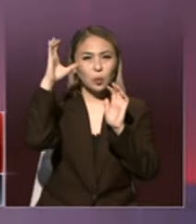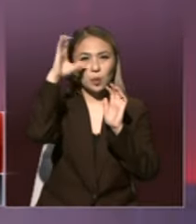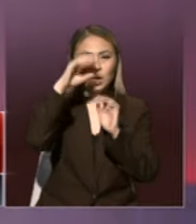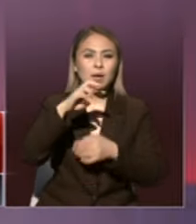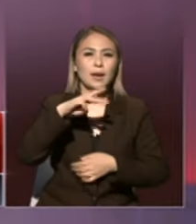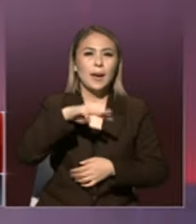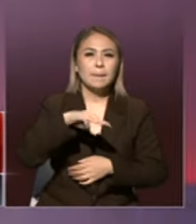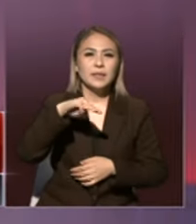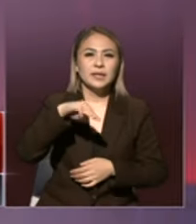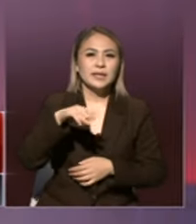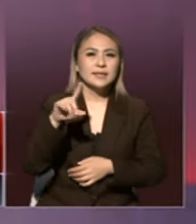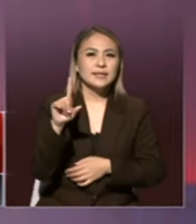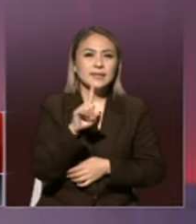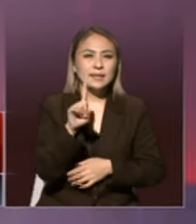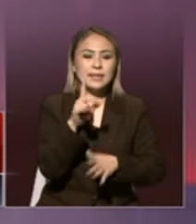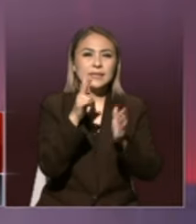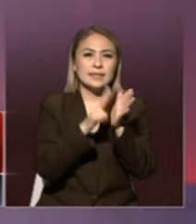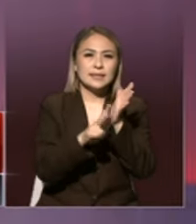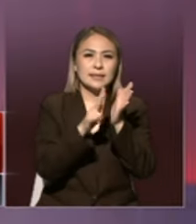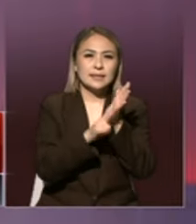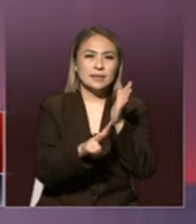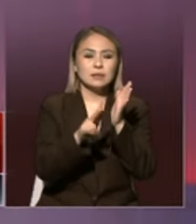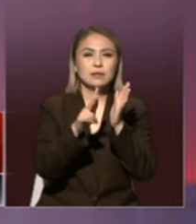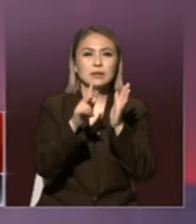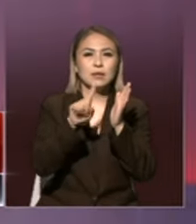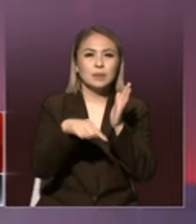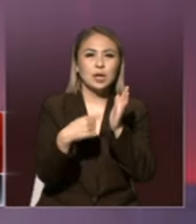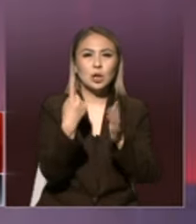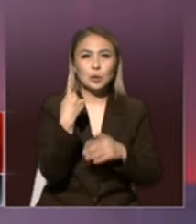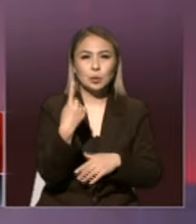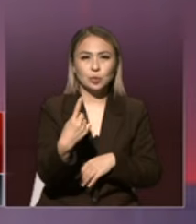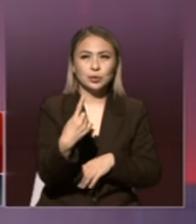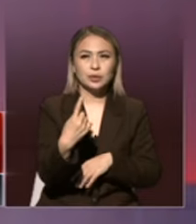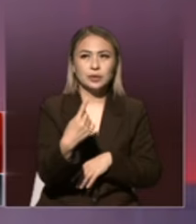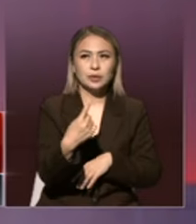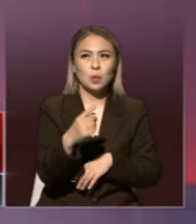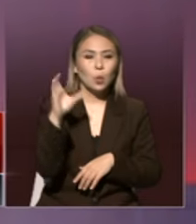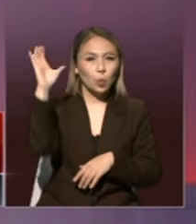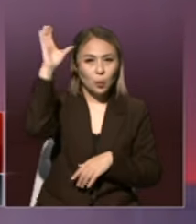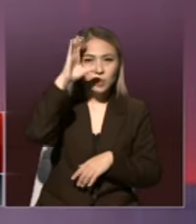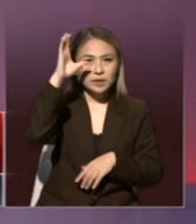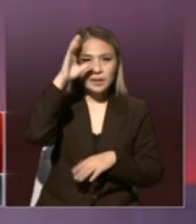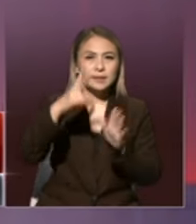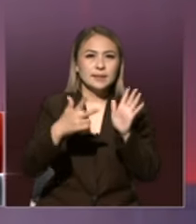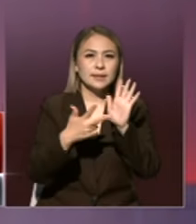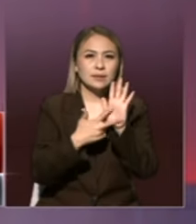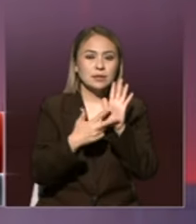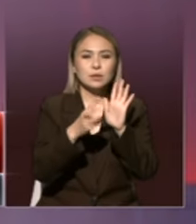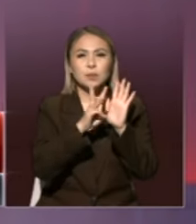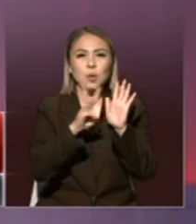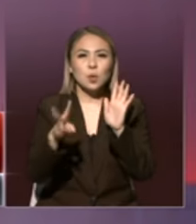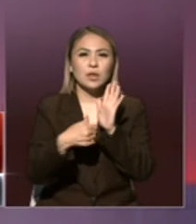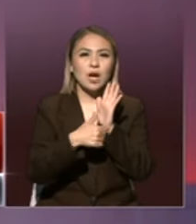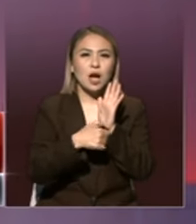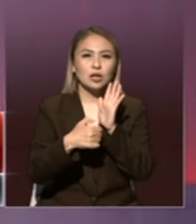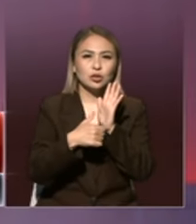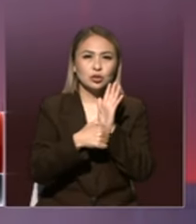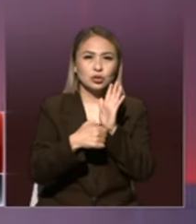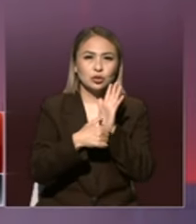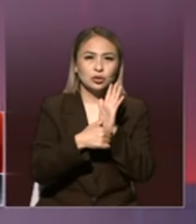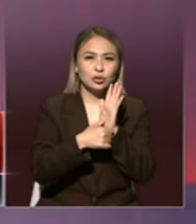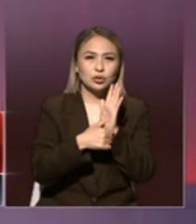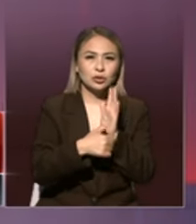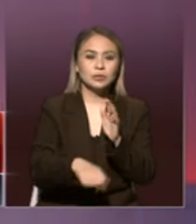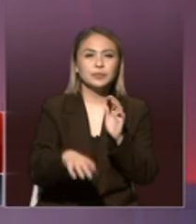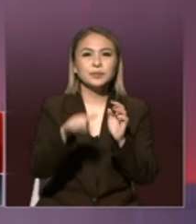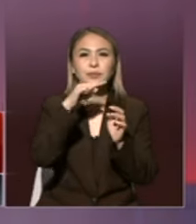МТЗ Беларусь 80.1 деп айтып отырмын мен нүкте бірді. Өзбекстанда 8 миллион 600 тұрады. Ресейде